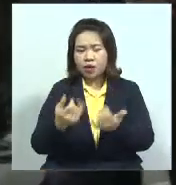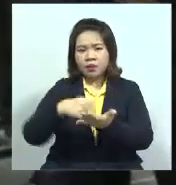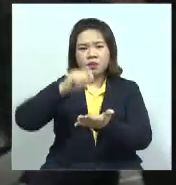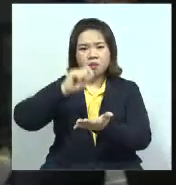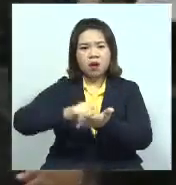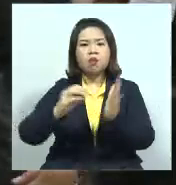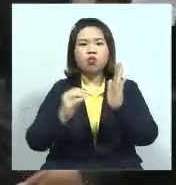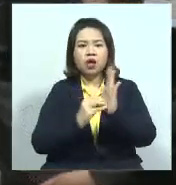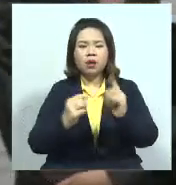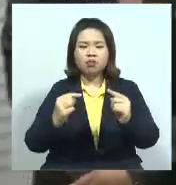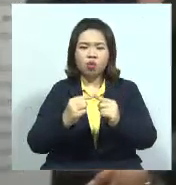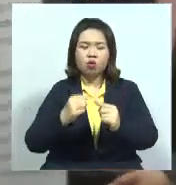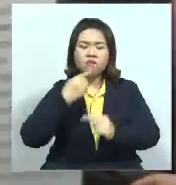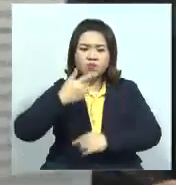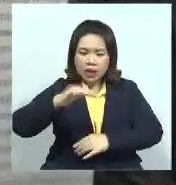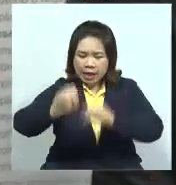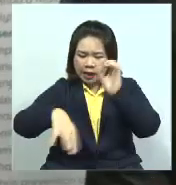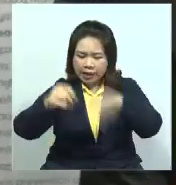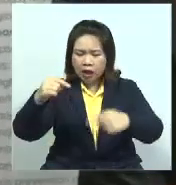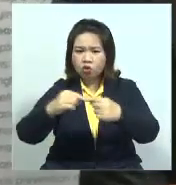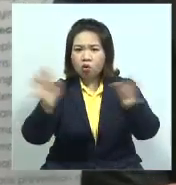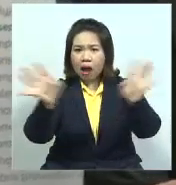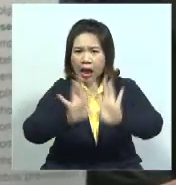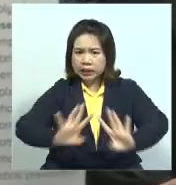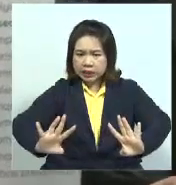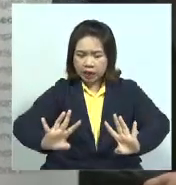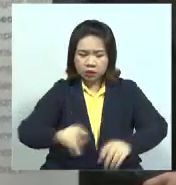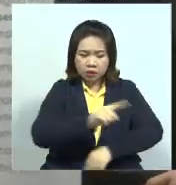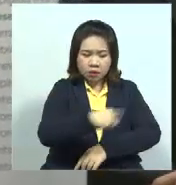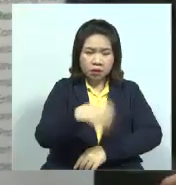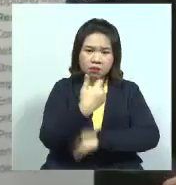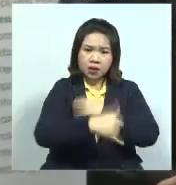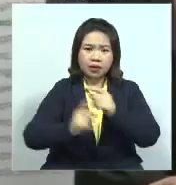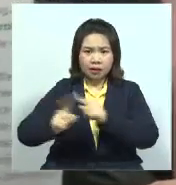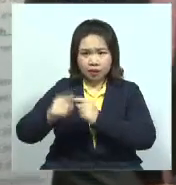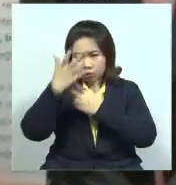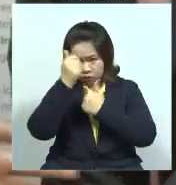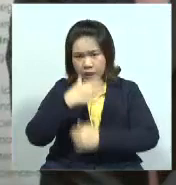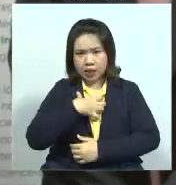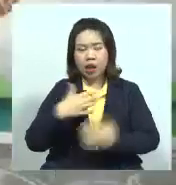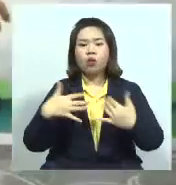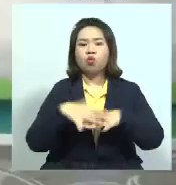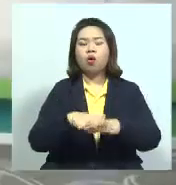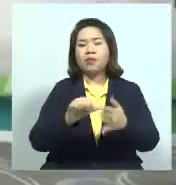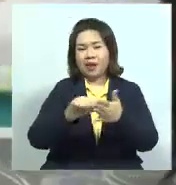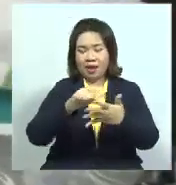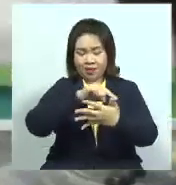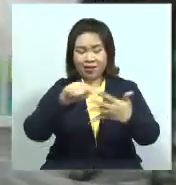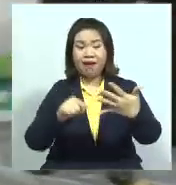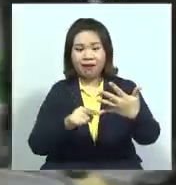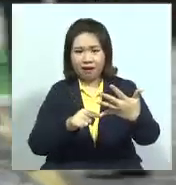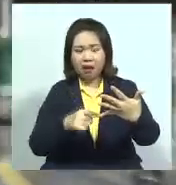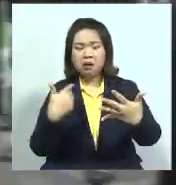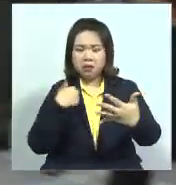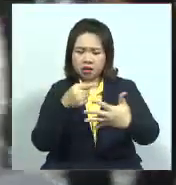ต่อต้านขยะทางทะเลในภูมิภาคอาเซียนมีหลายประเทศให้ความสนใจแก้ไขปัญหาเพราะมี5ประเทศอาเซียน